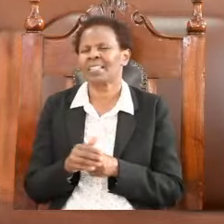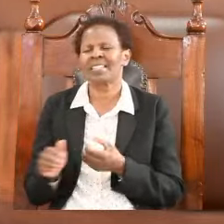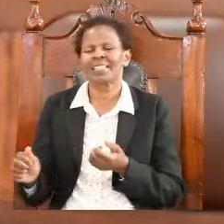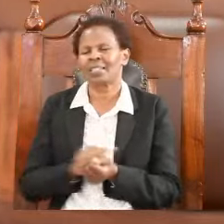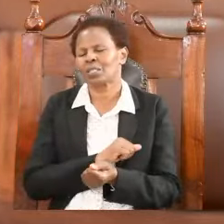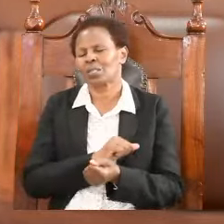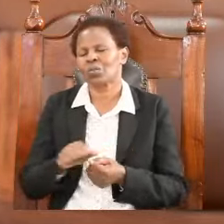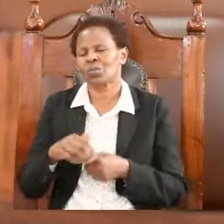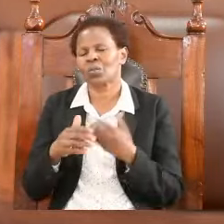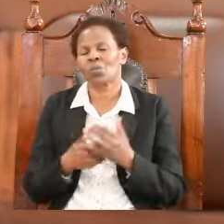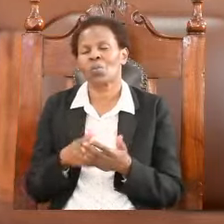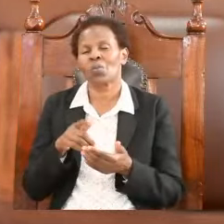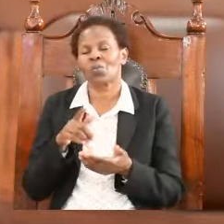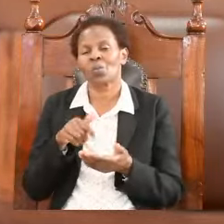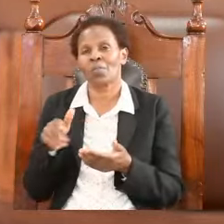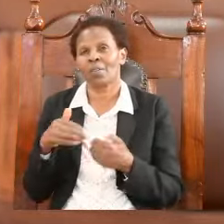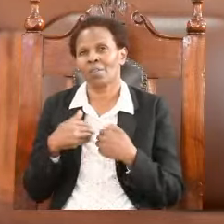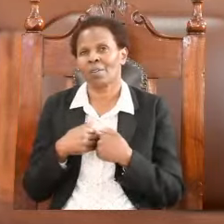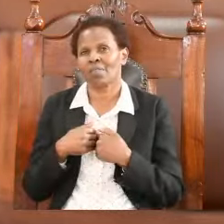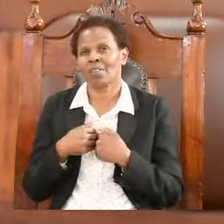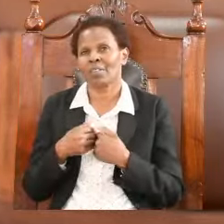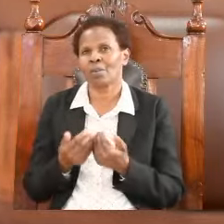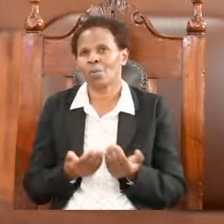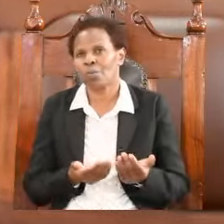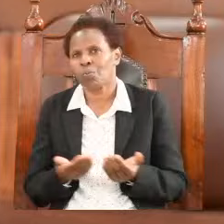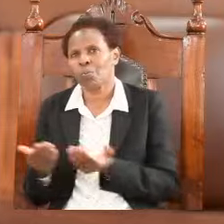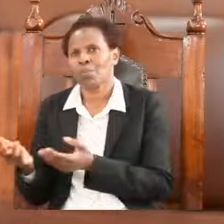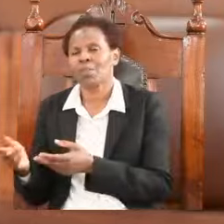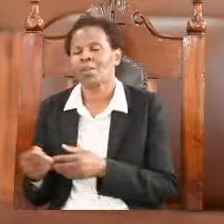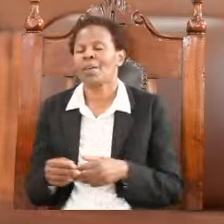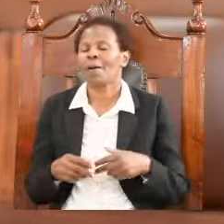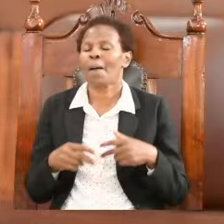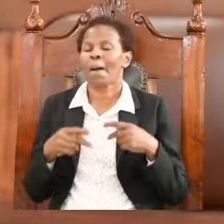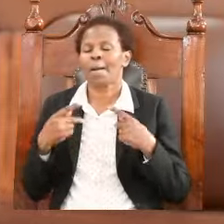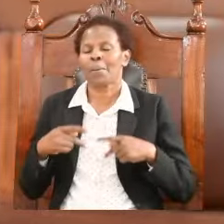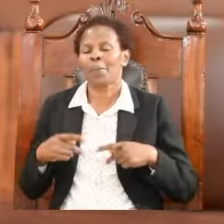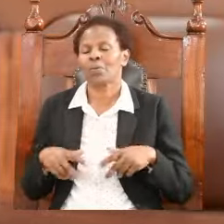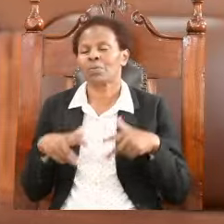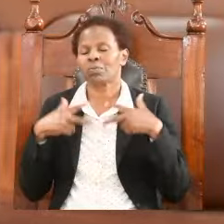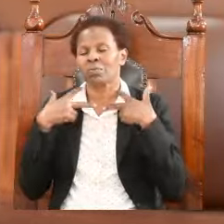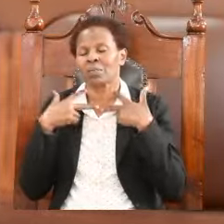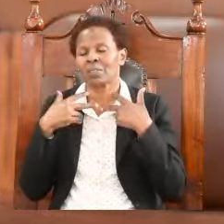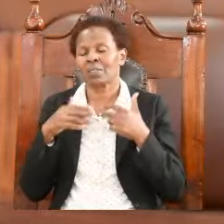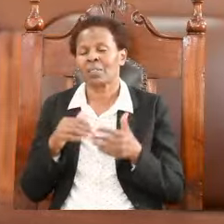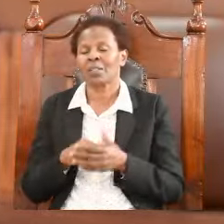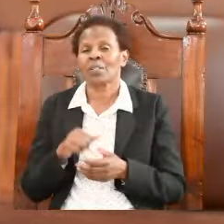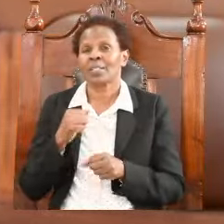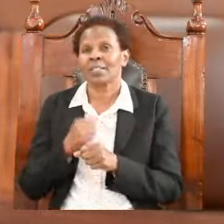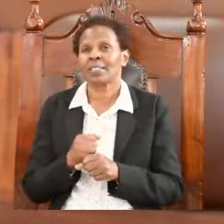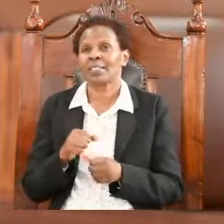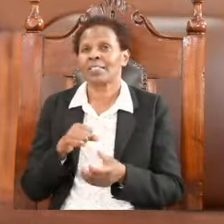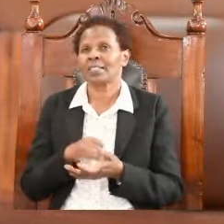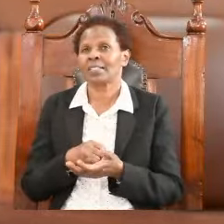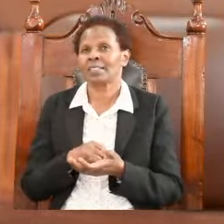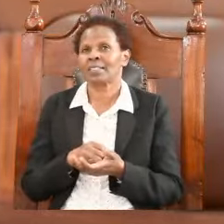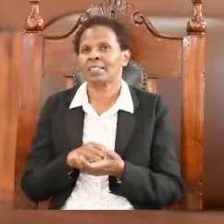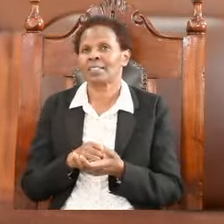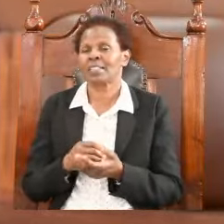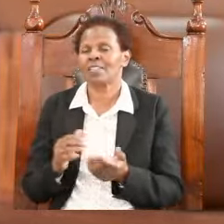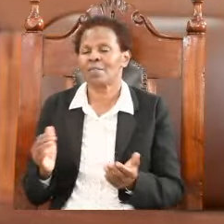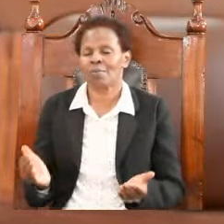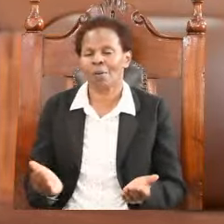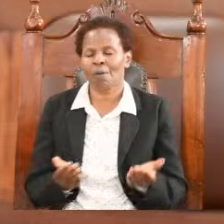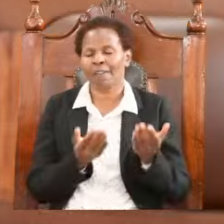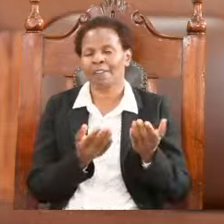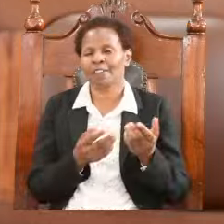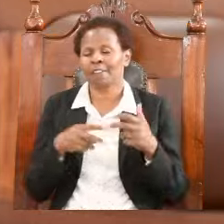indo ciao na rimwe ona magataha andu ao na hindi imwe mathiite ta uria mamenyerete ni mathire magitaha